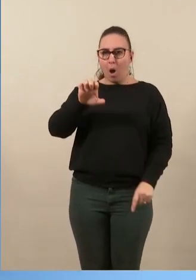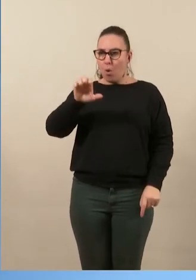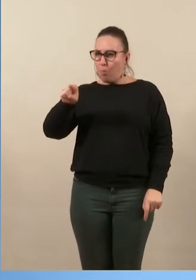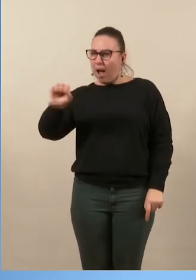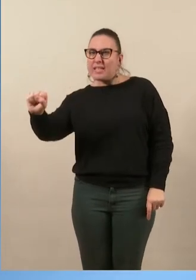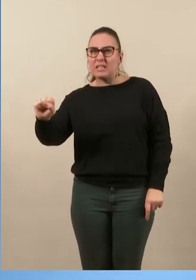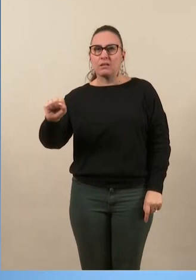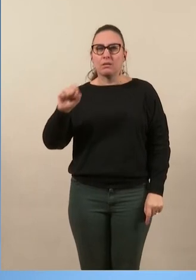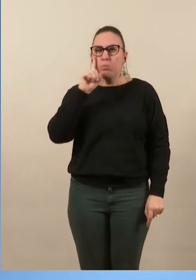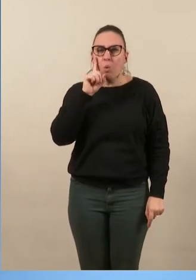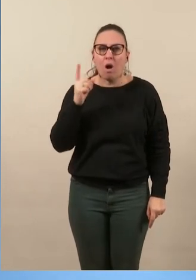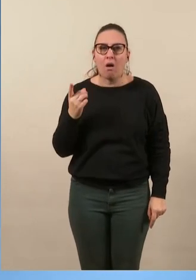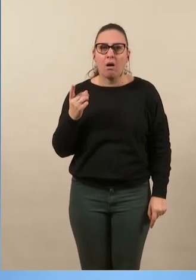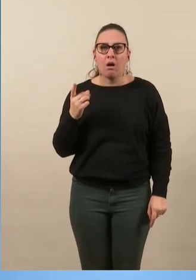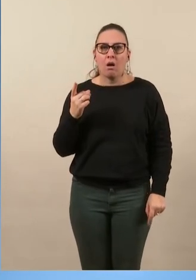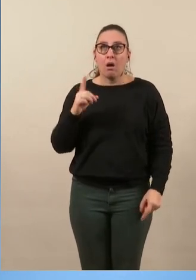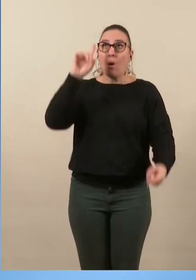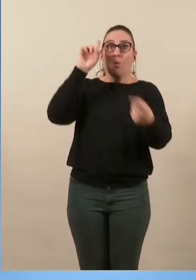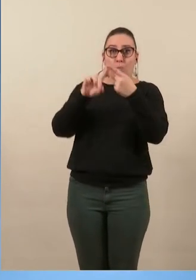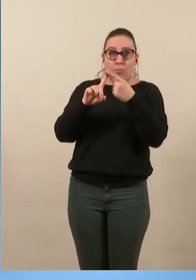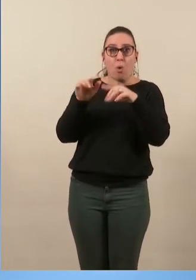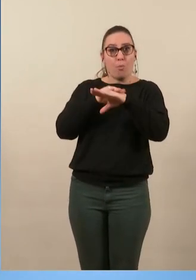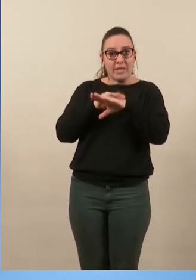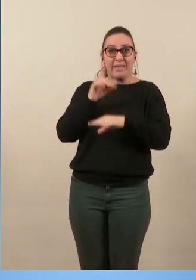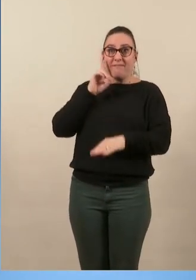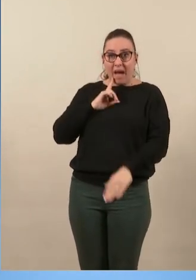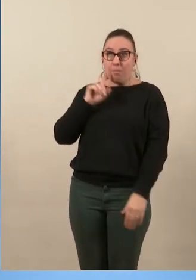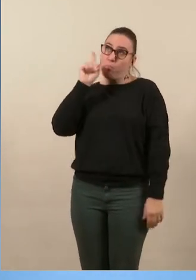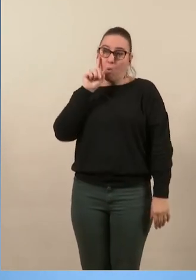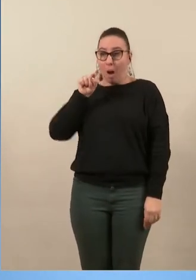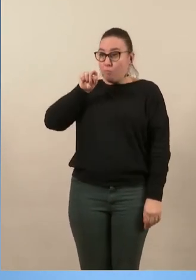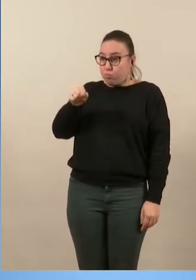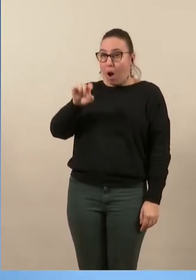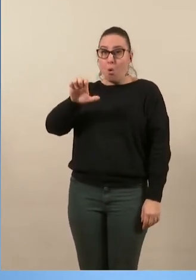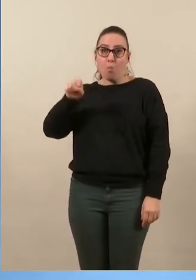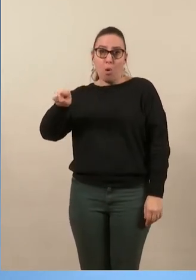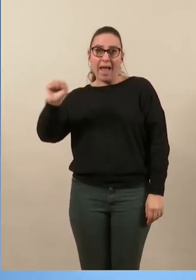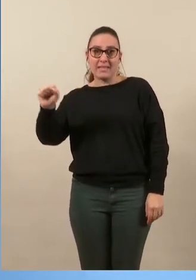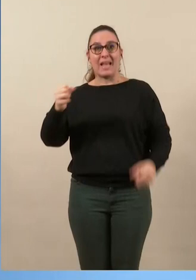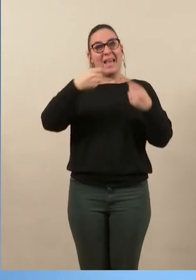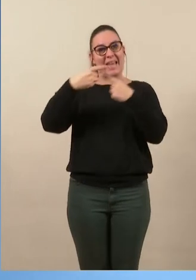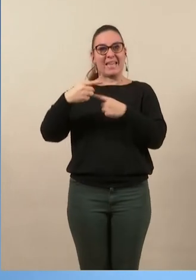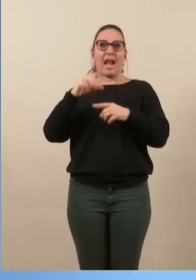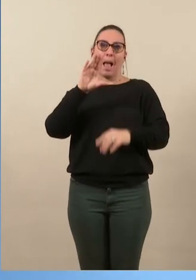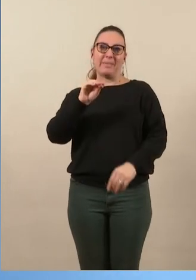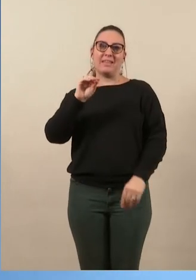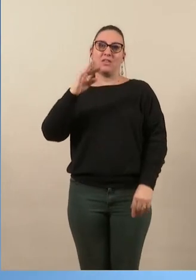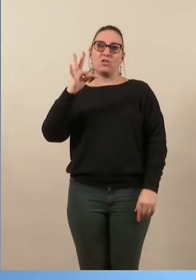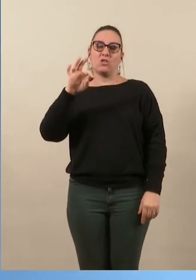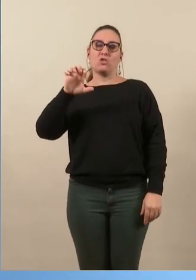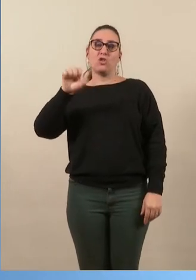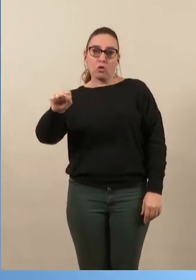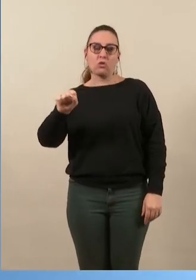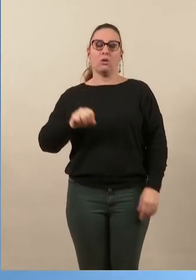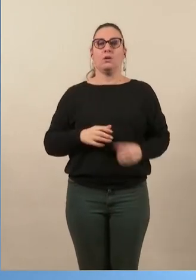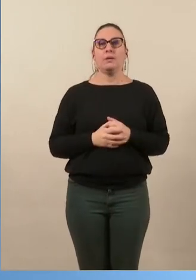dites faire des politiques en faveur des femmes pourquoi pointe.s dans ces cas-là c'est les habitantes identique quand